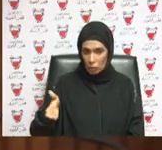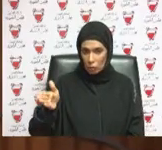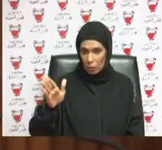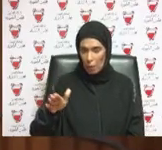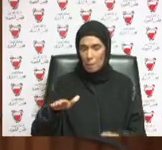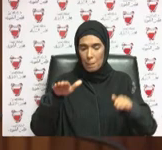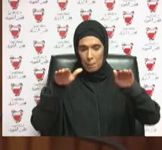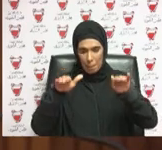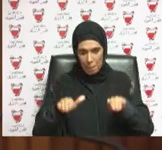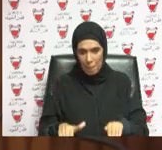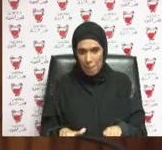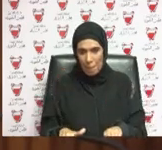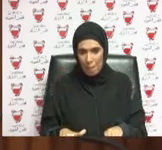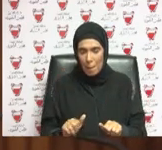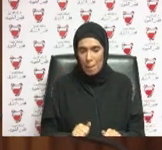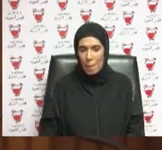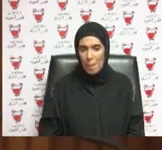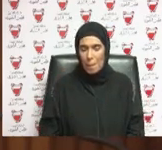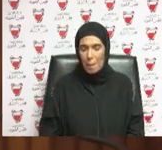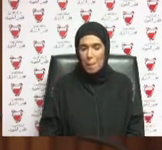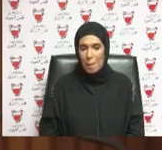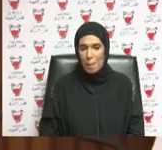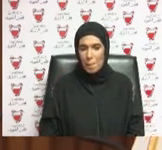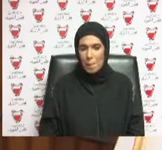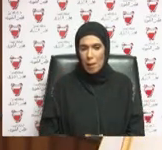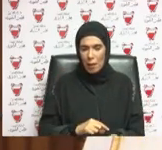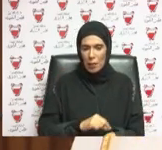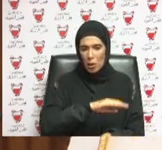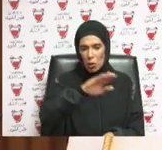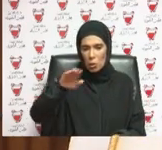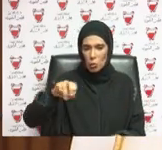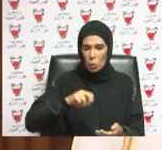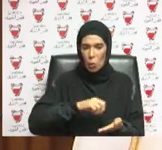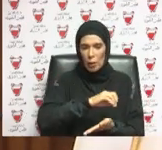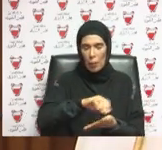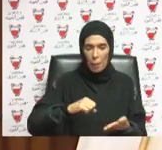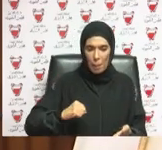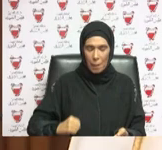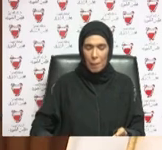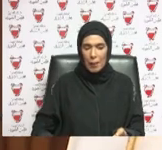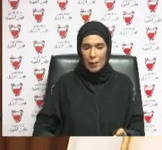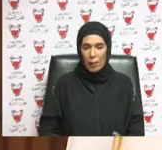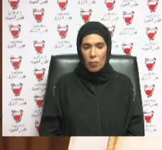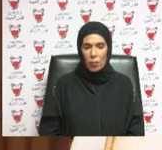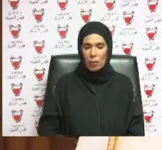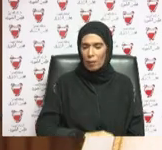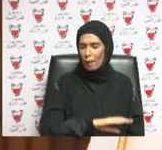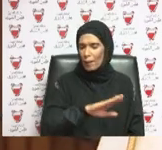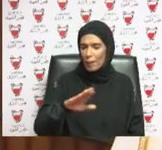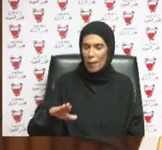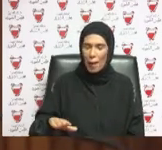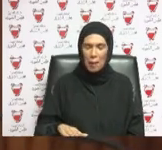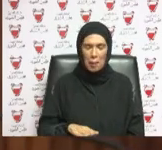مجلسه ويأتيه الناس من كل قرى البحرين، فتشعر أنه